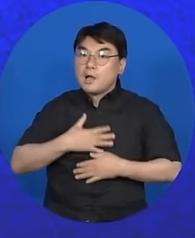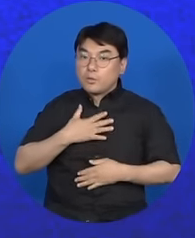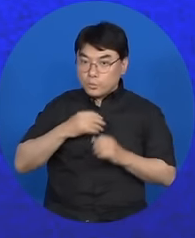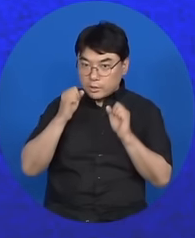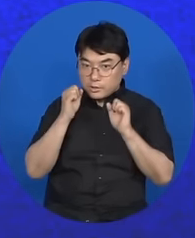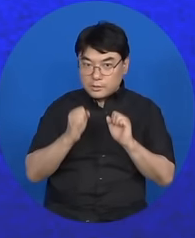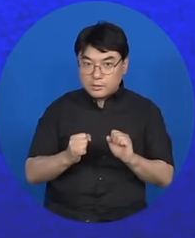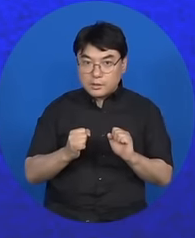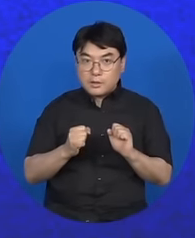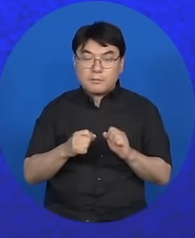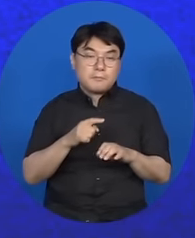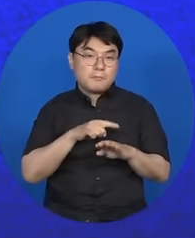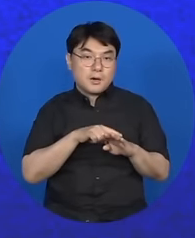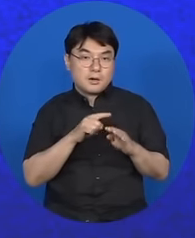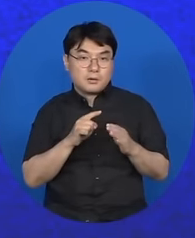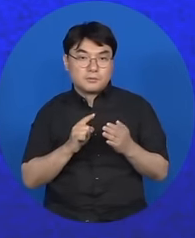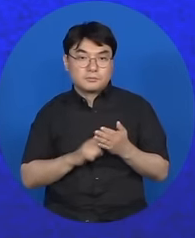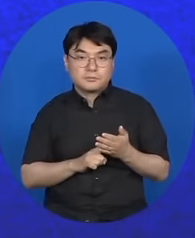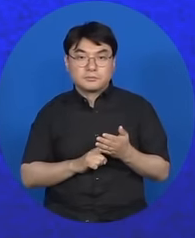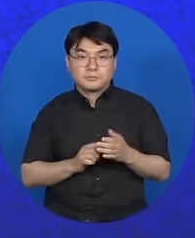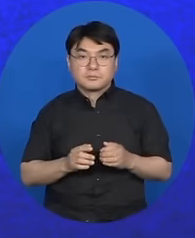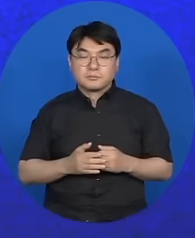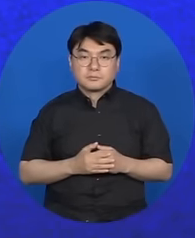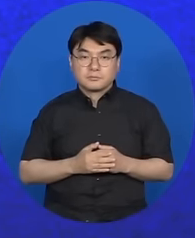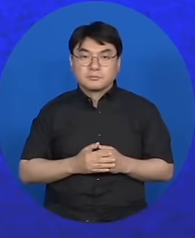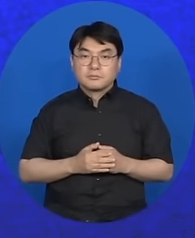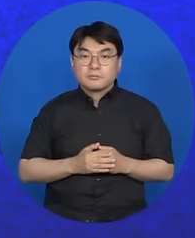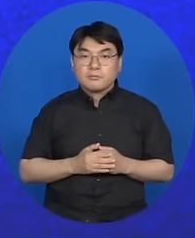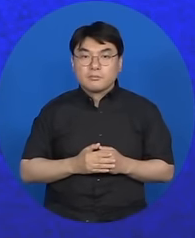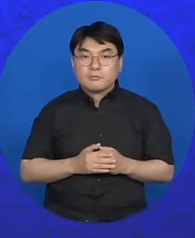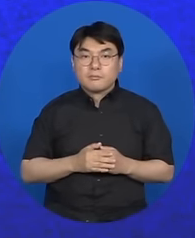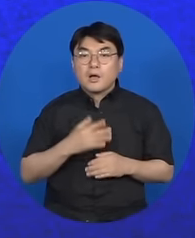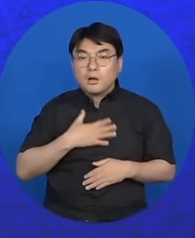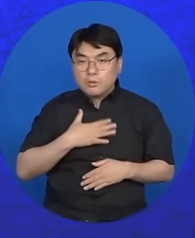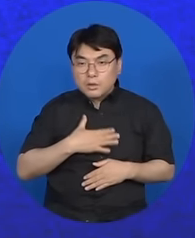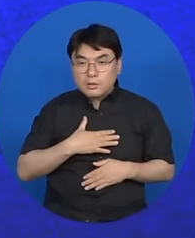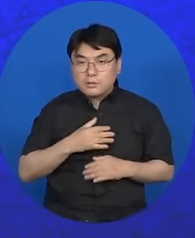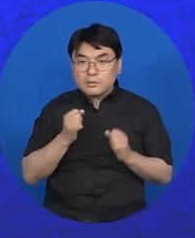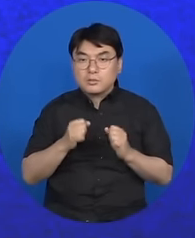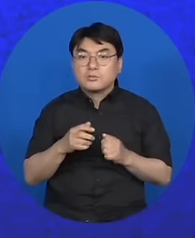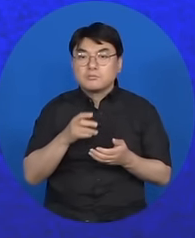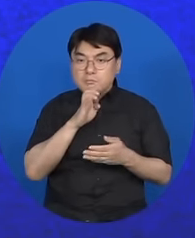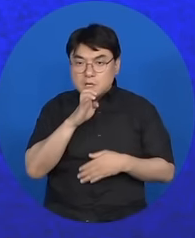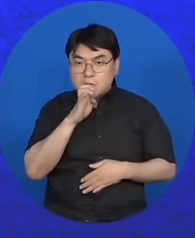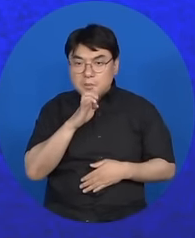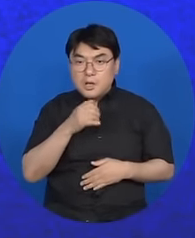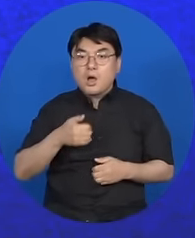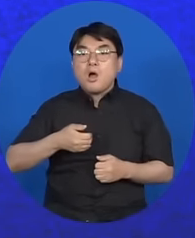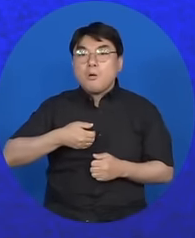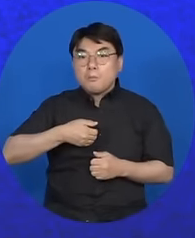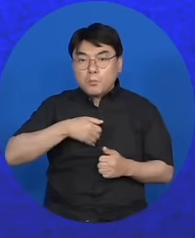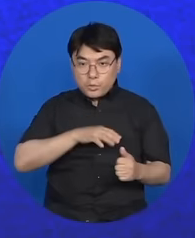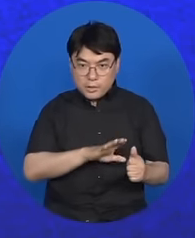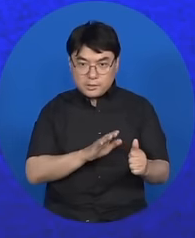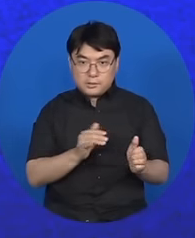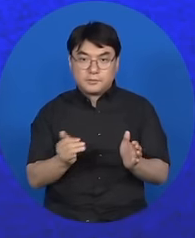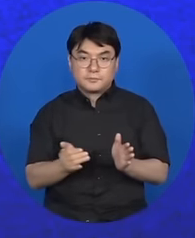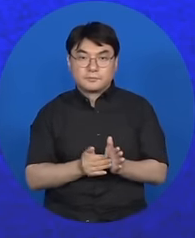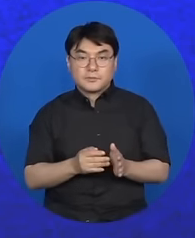어떠한 마음으로 지금 돌아가고 있는지도 알고 있었습니다. 그래서 주님은 그 빌립을 보낸 것이죠. 왜요? 그 한 사람